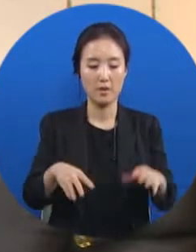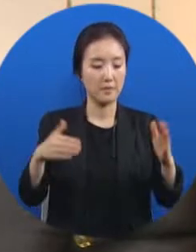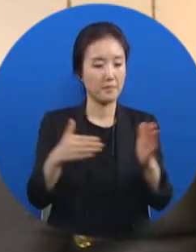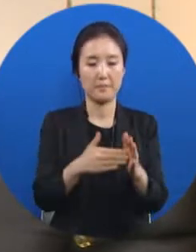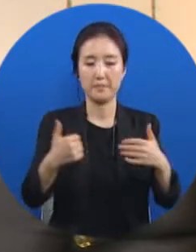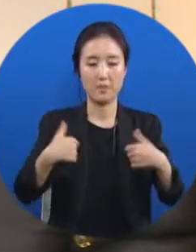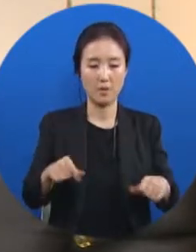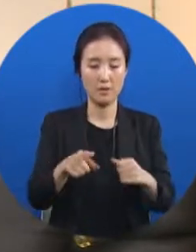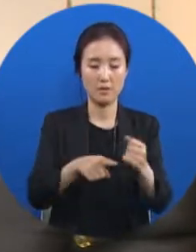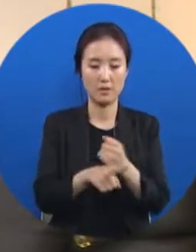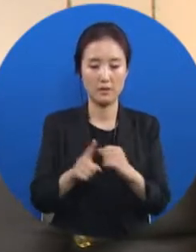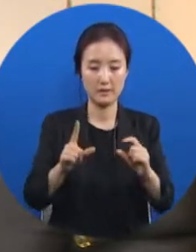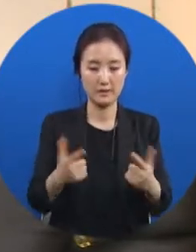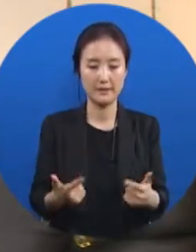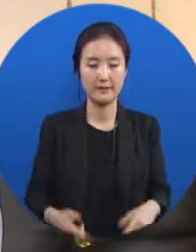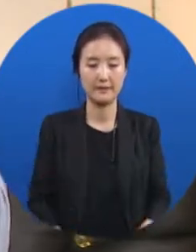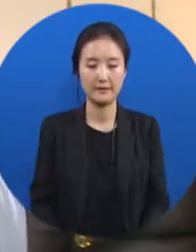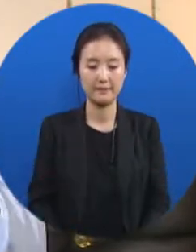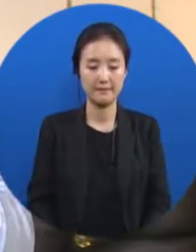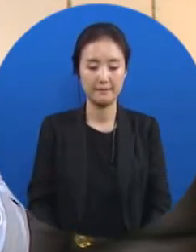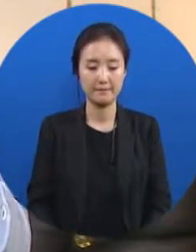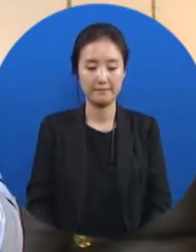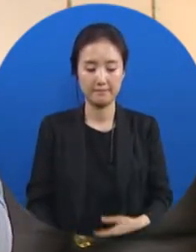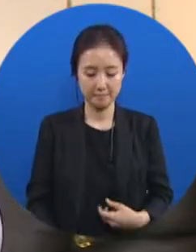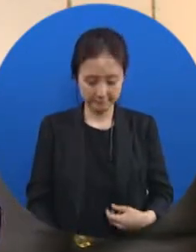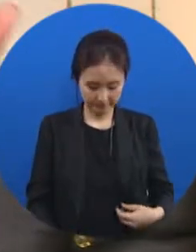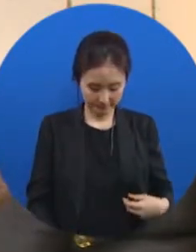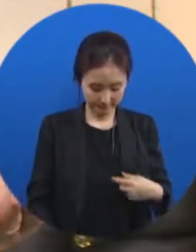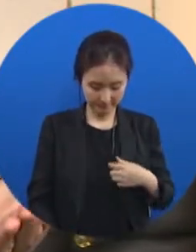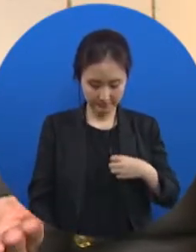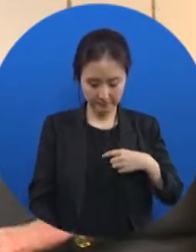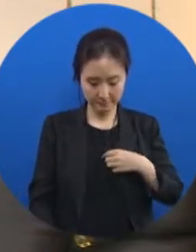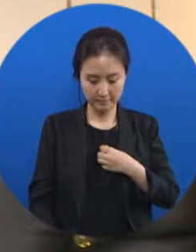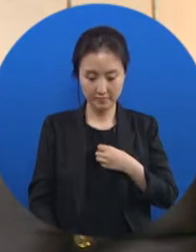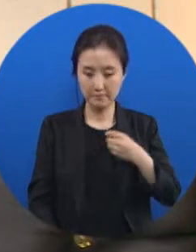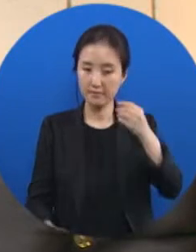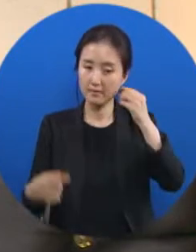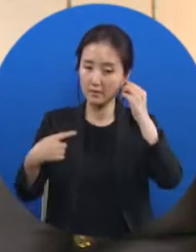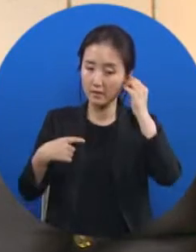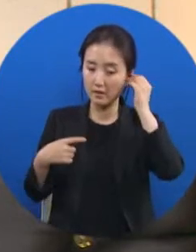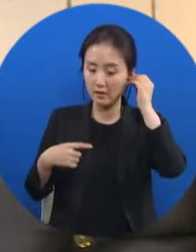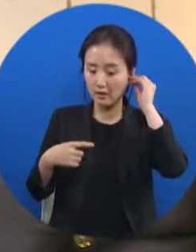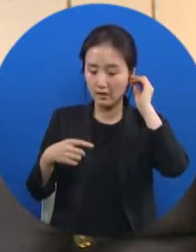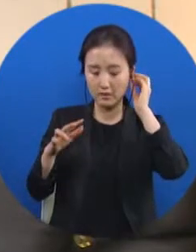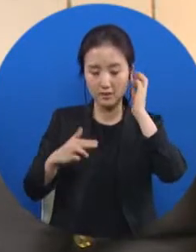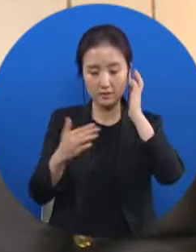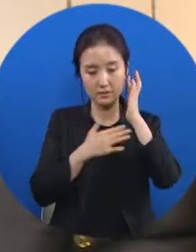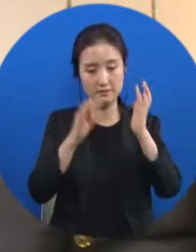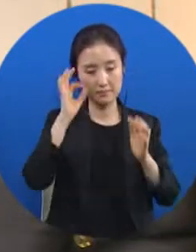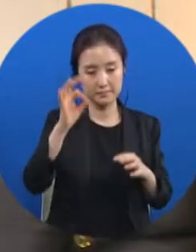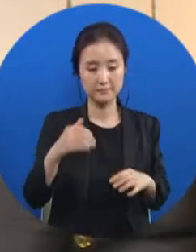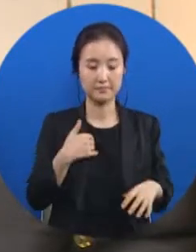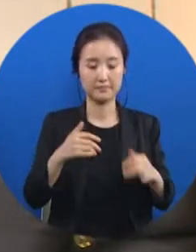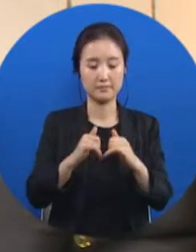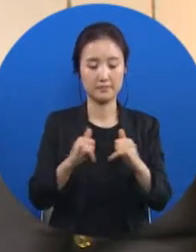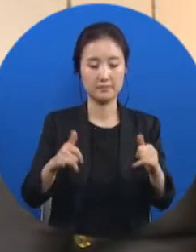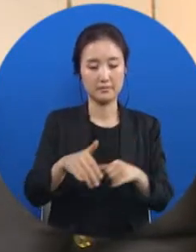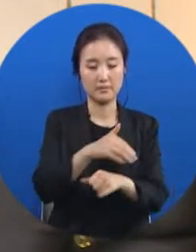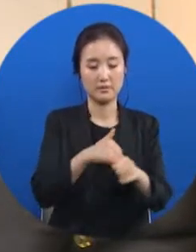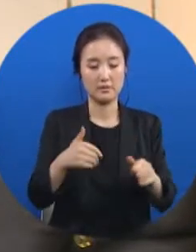아니에요. 예. 그래서 막 이렇게 정리를 해보면 제가 지나고 나서 보니까 제 환경이 어려웠던